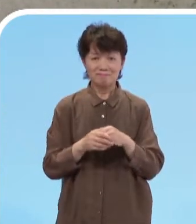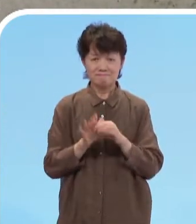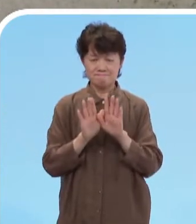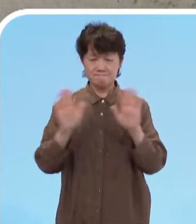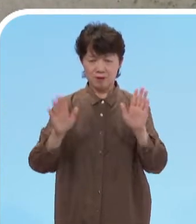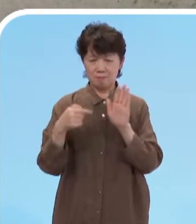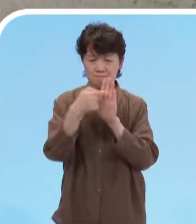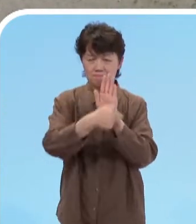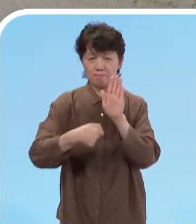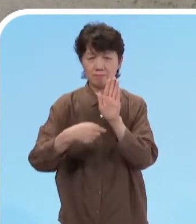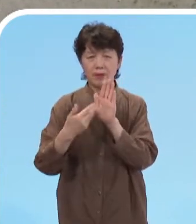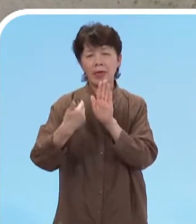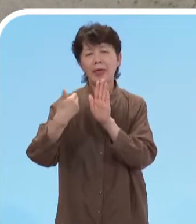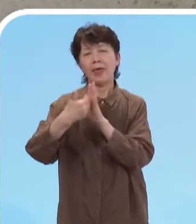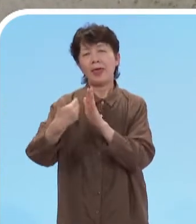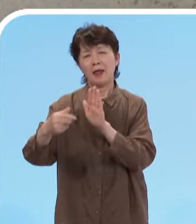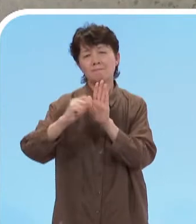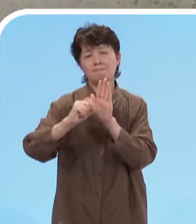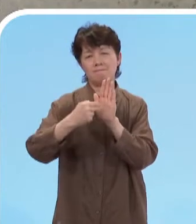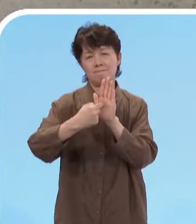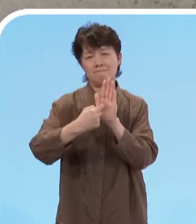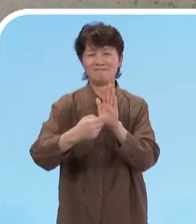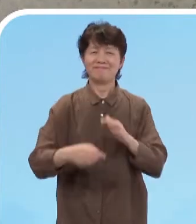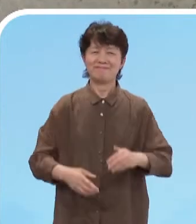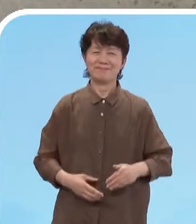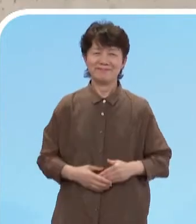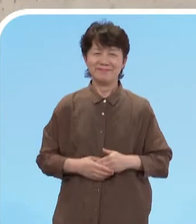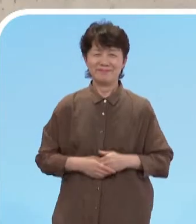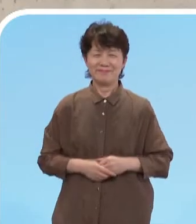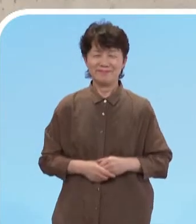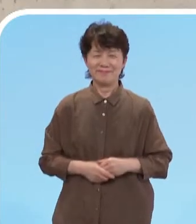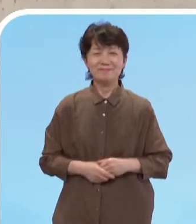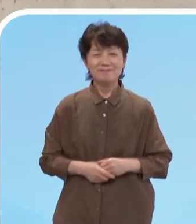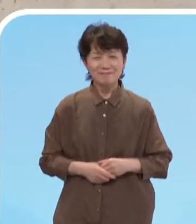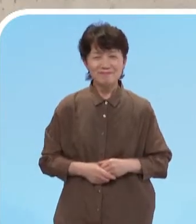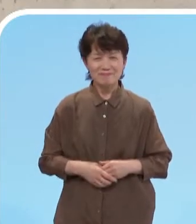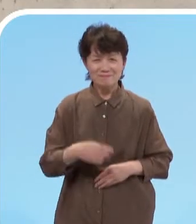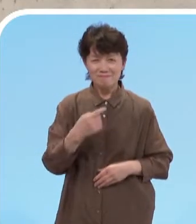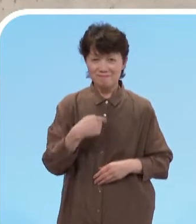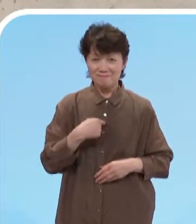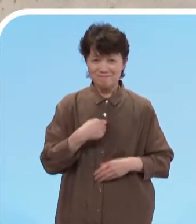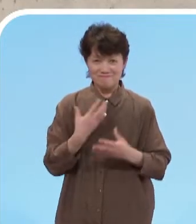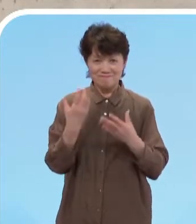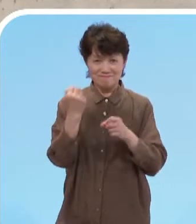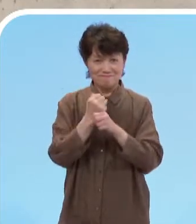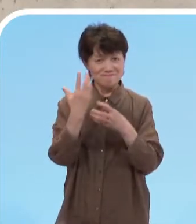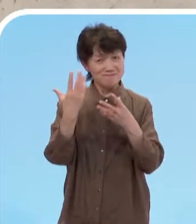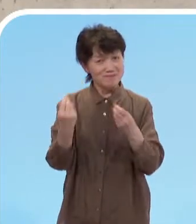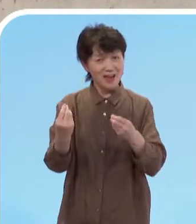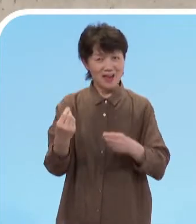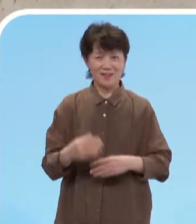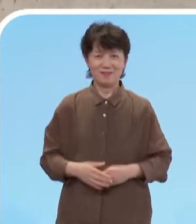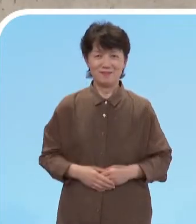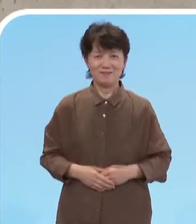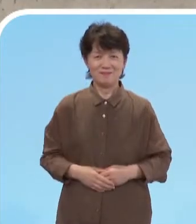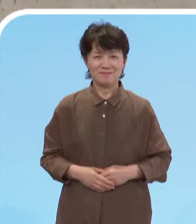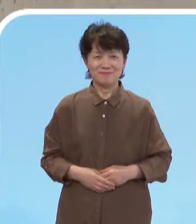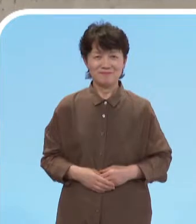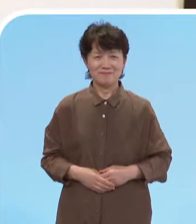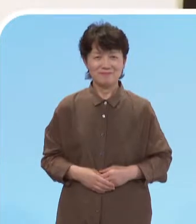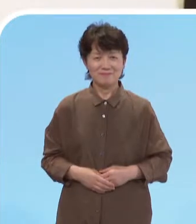ここに変身後の絵を描きます。 さあ、私もできました。見てください、見てください